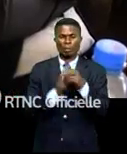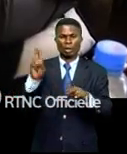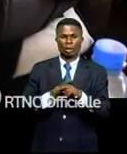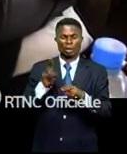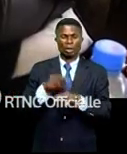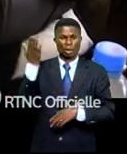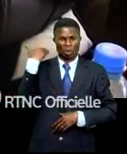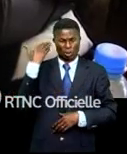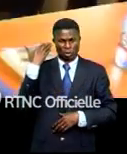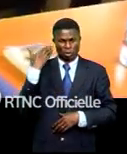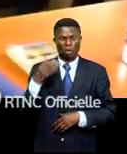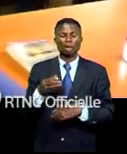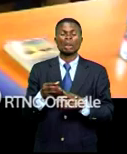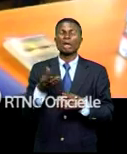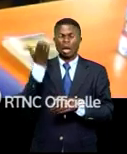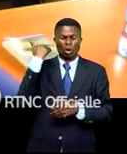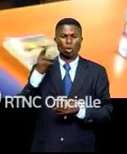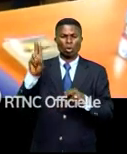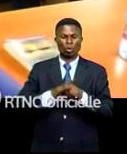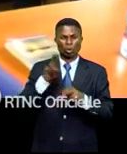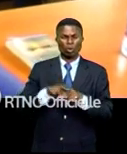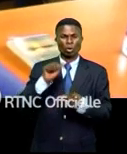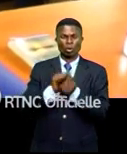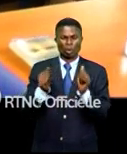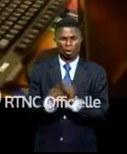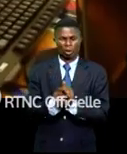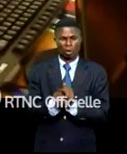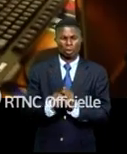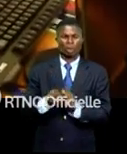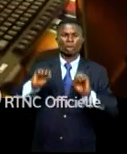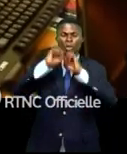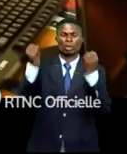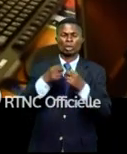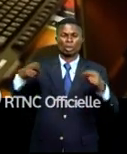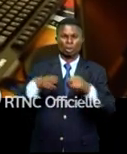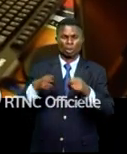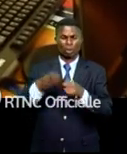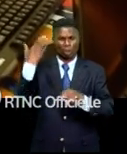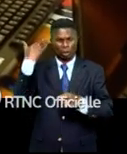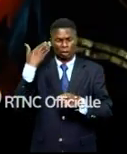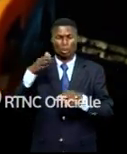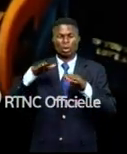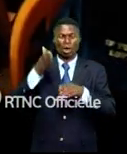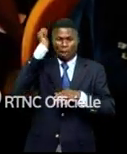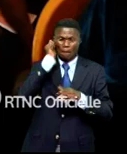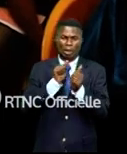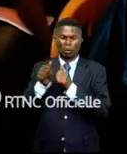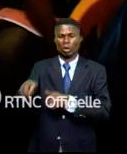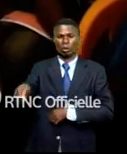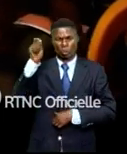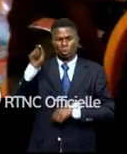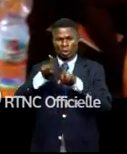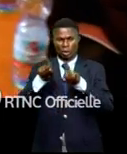a indiqué que cette ressource est utilisée dans les domaines de l'hydroélectricité, de la navigation, de la pêche et